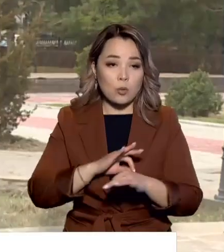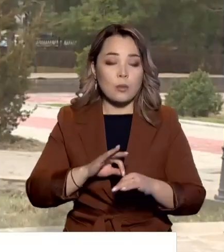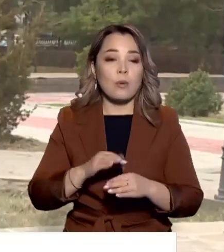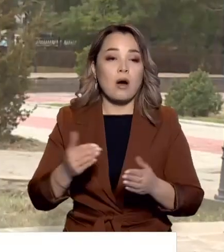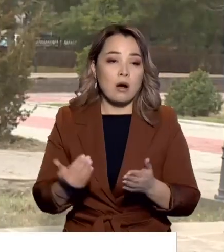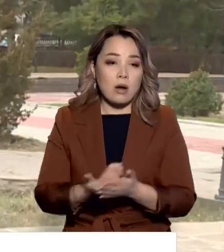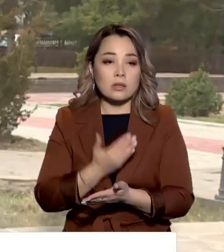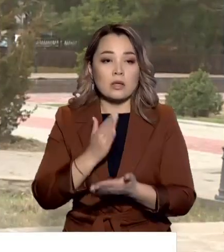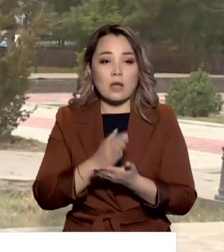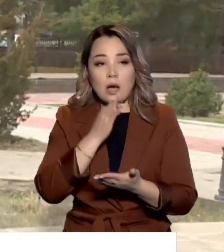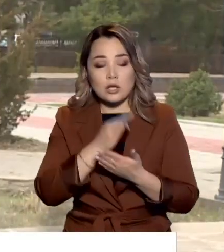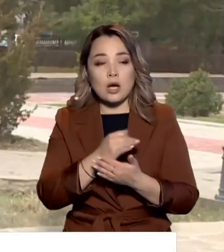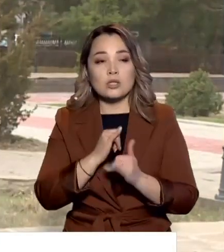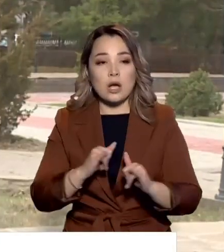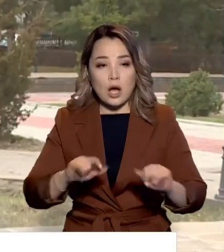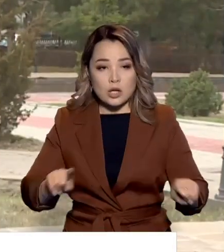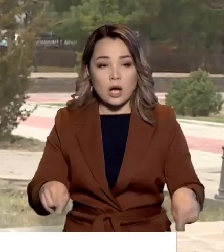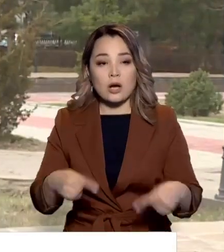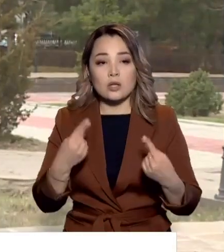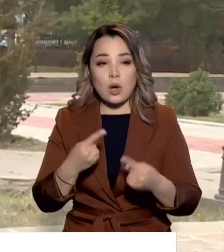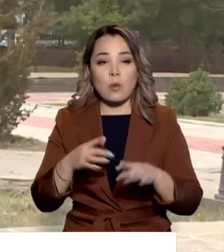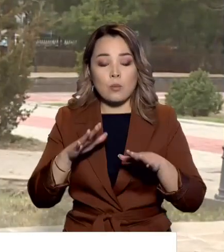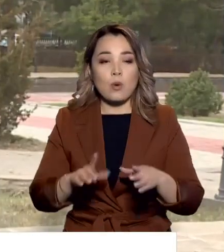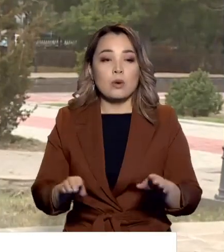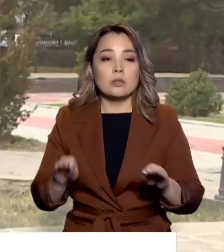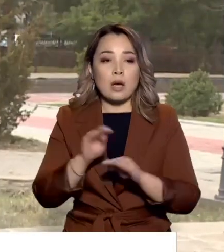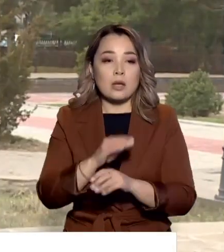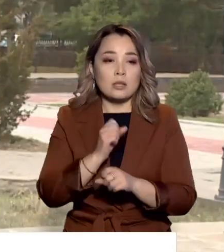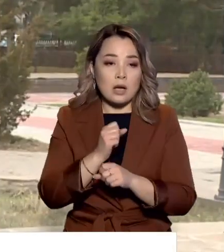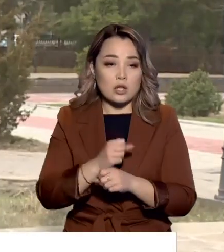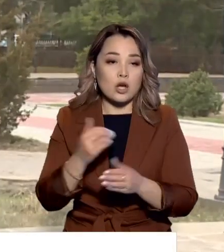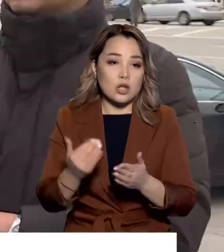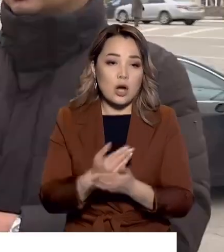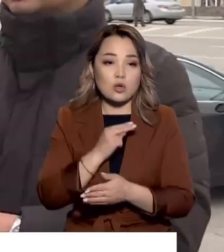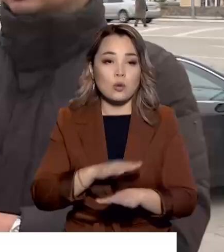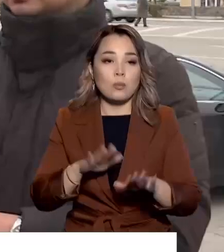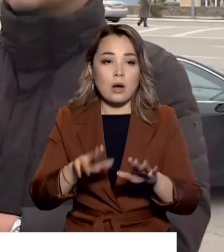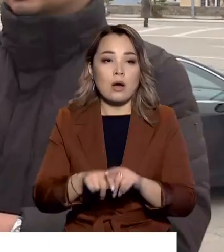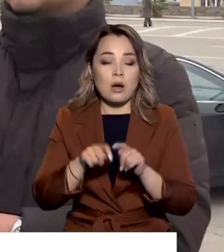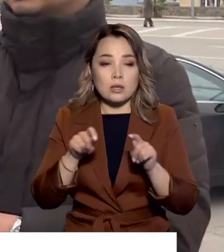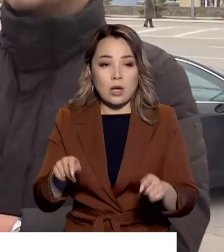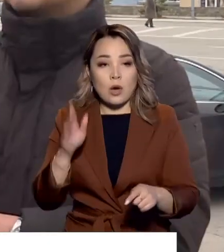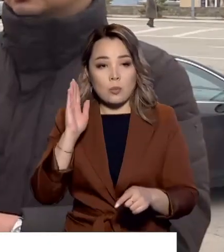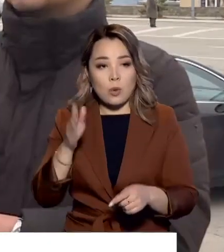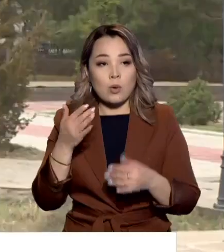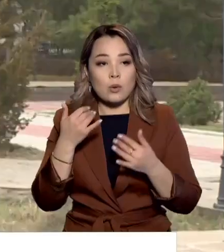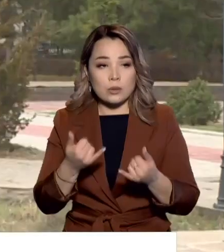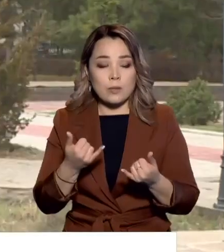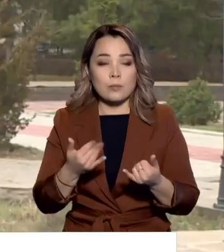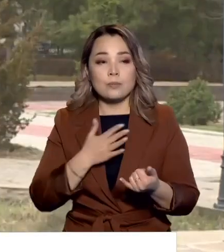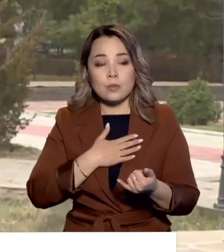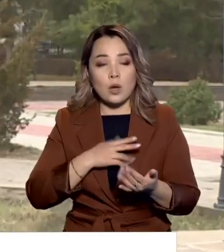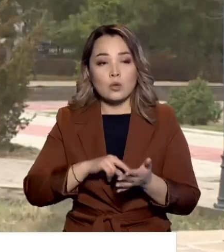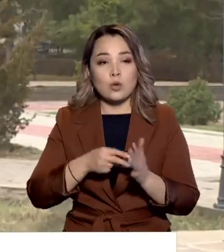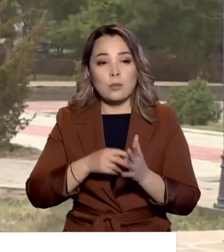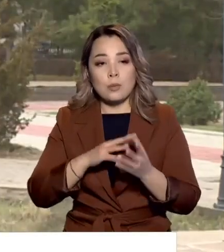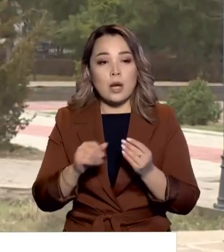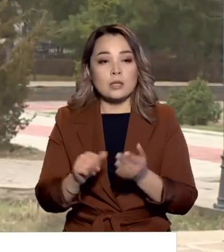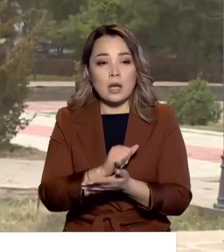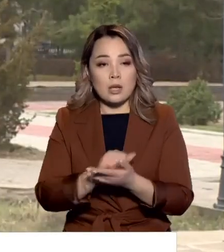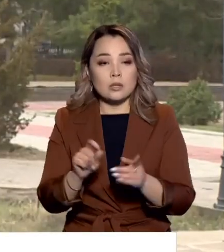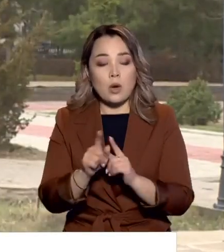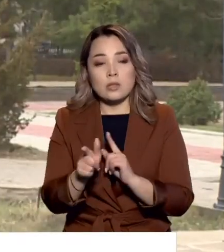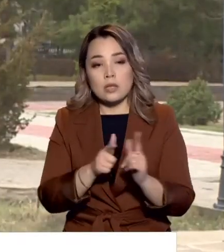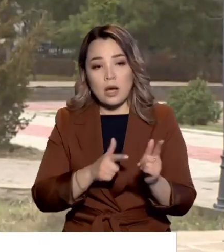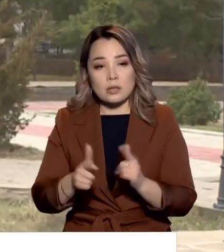қайтадан жаңартылып орнына келіп, одан кейін жаңадан жұмыс орындары ашылады. Біз қазір мына жобалық сметалық құжаттардың